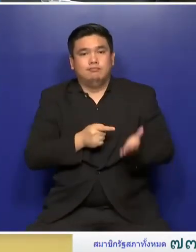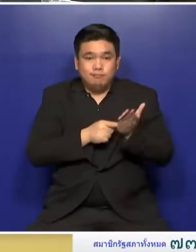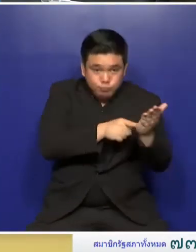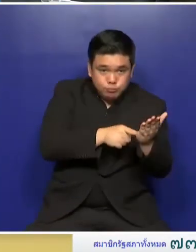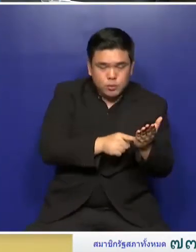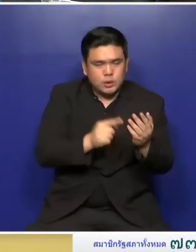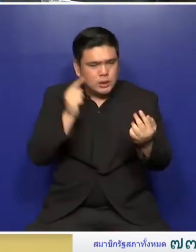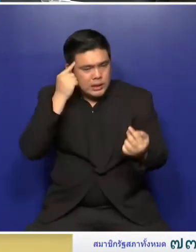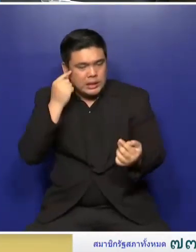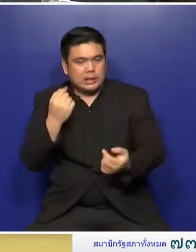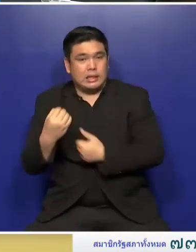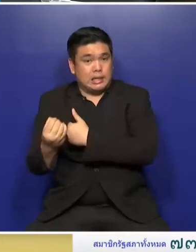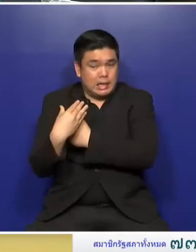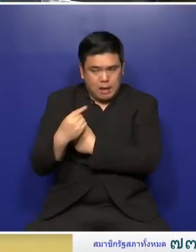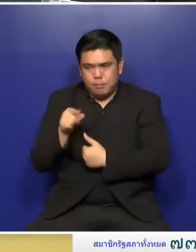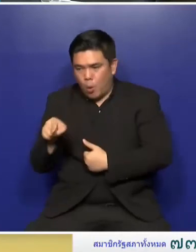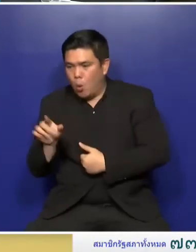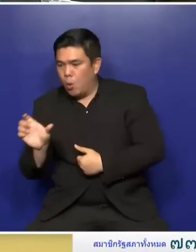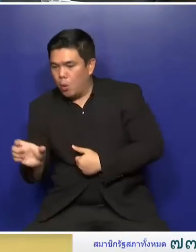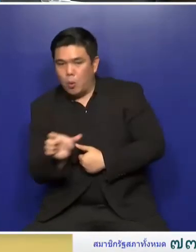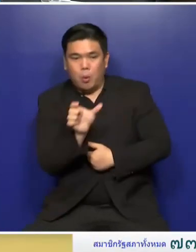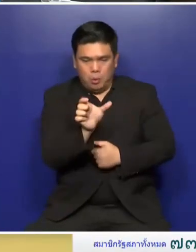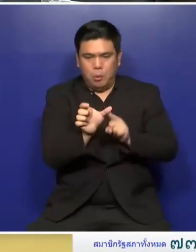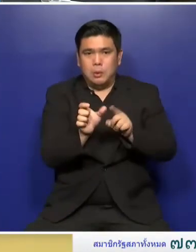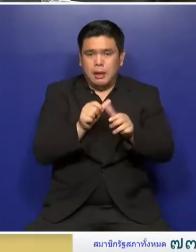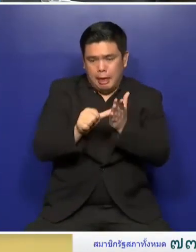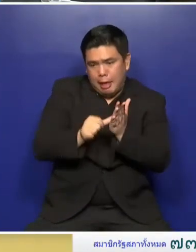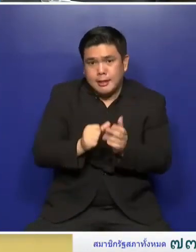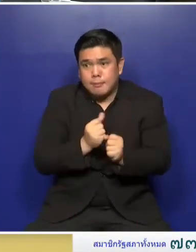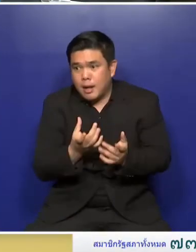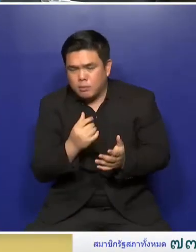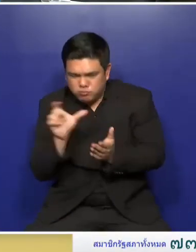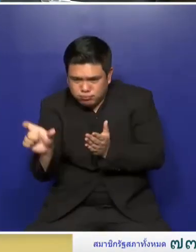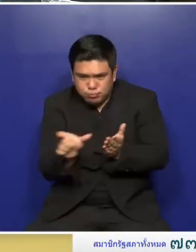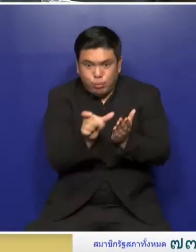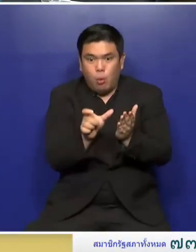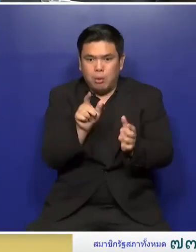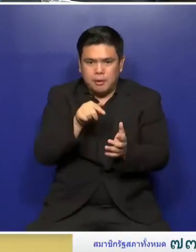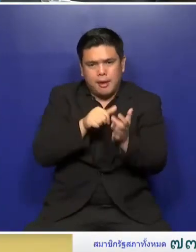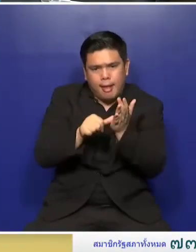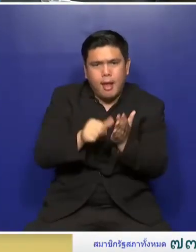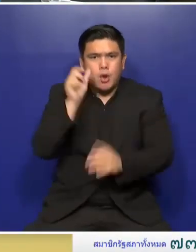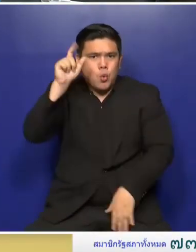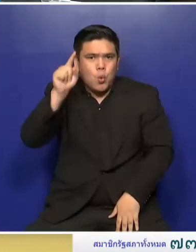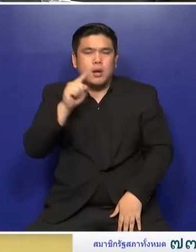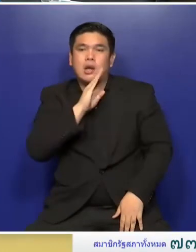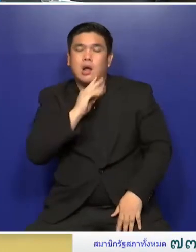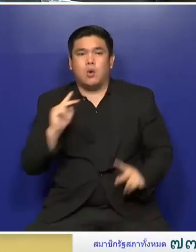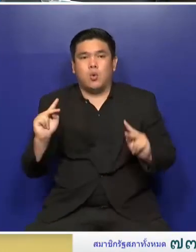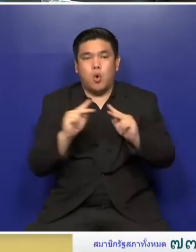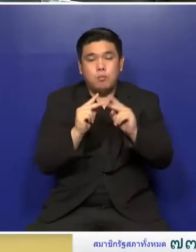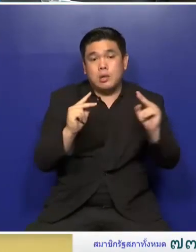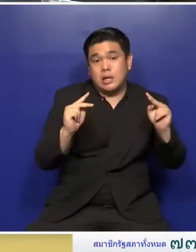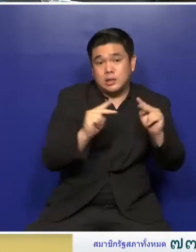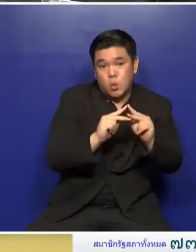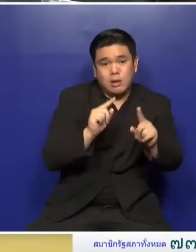่ ข้อสังเกตของขณะกรมธิการ CPPP ที่ได้เสนอไปนี่ละครับถ้าทุกกรมุขอสวงได้ทำการหรอวเห็นชอ